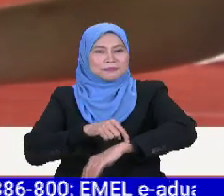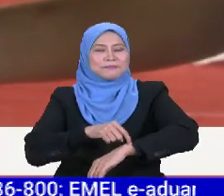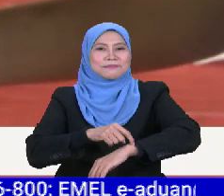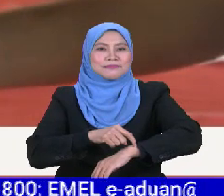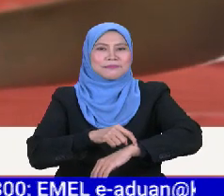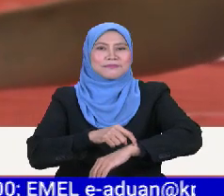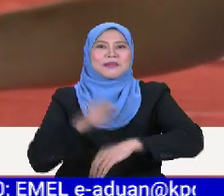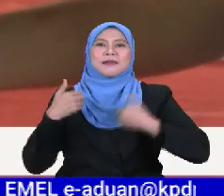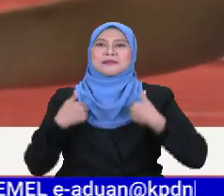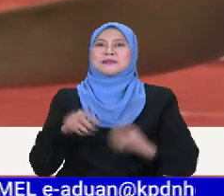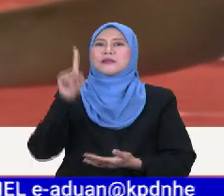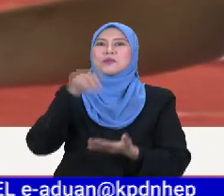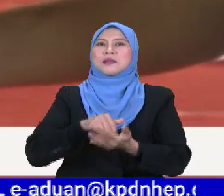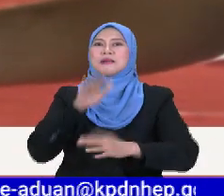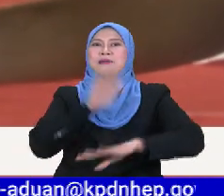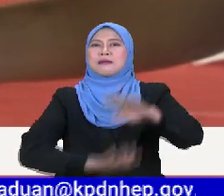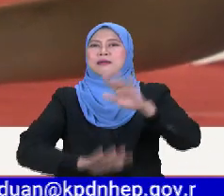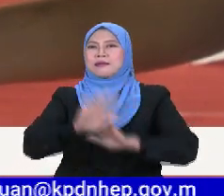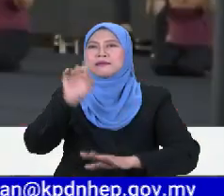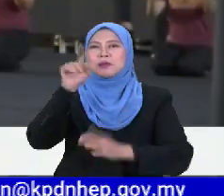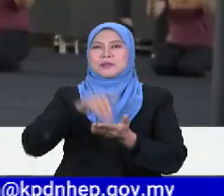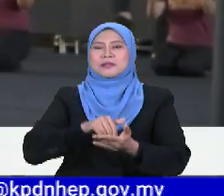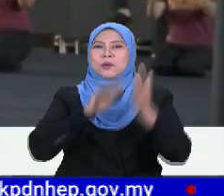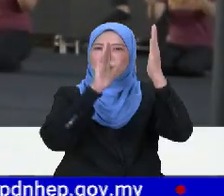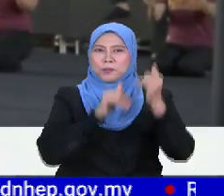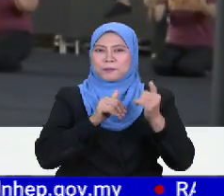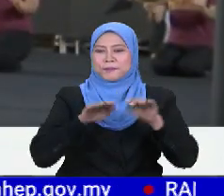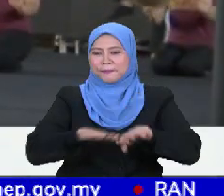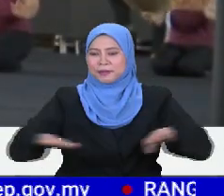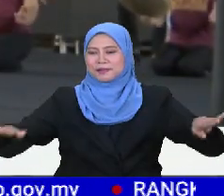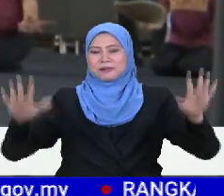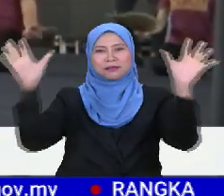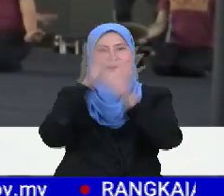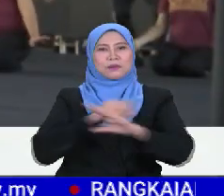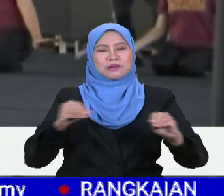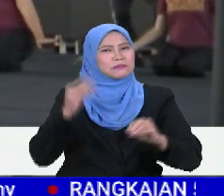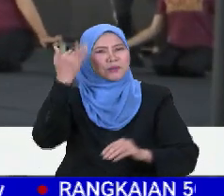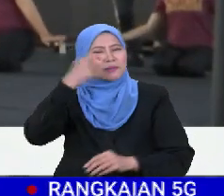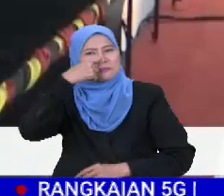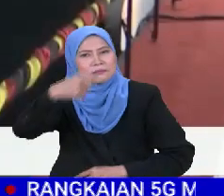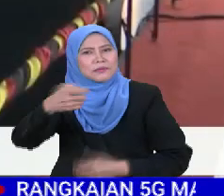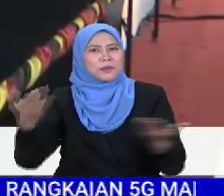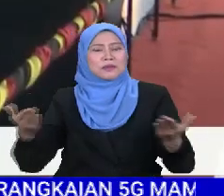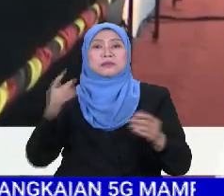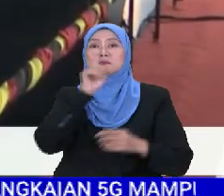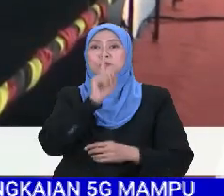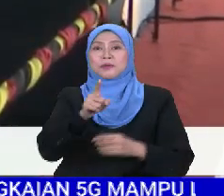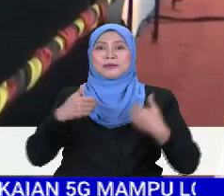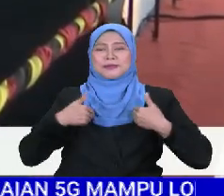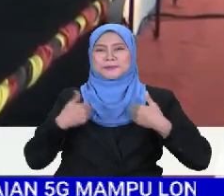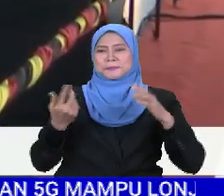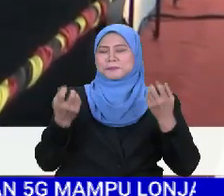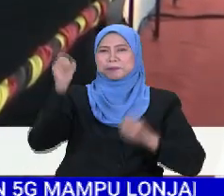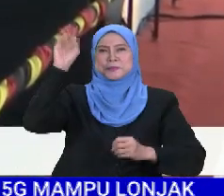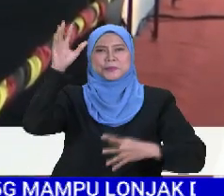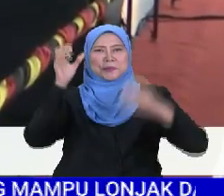kita bawakan Thousand Hand Thousand Hope di pentas Sehari Sarawak. Okey, kenapa ia menarik? Sebab metafora di sebalik Thousand Hand Thousand